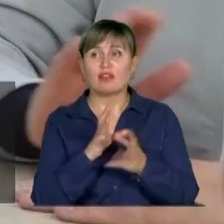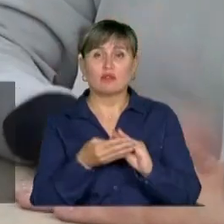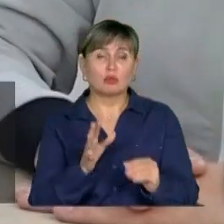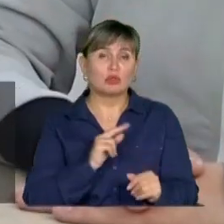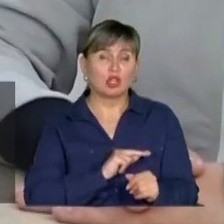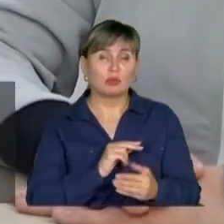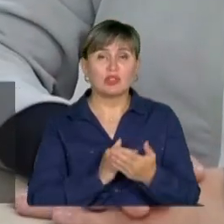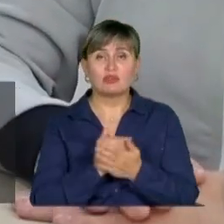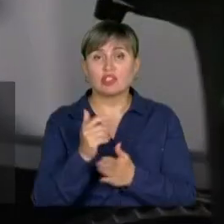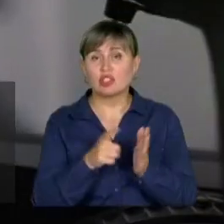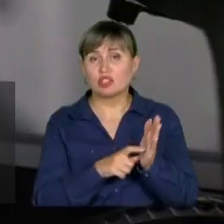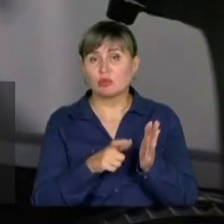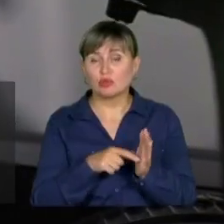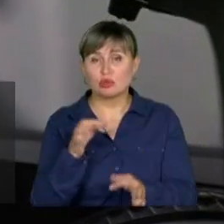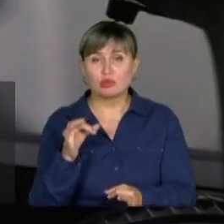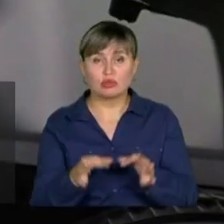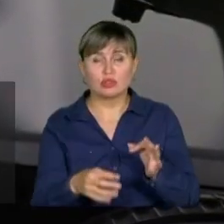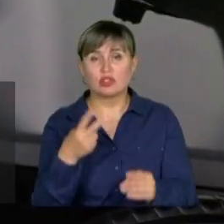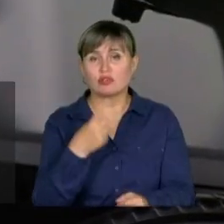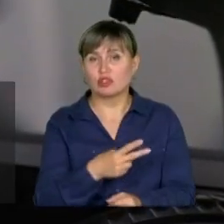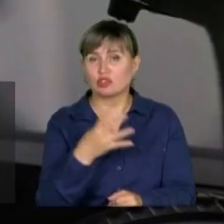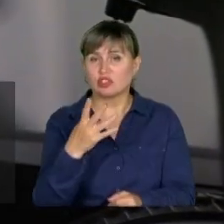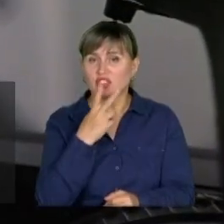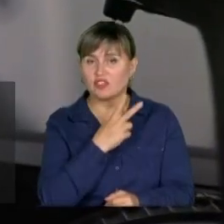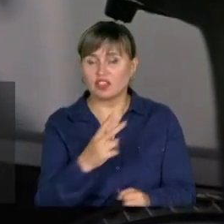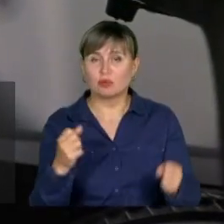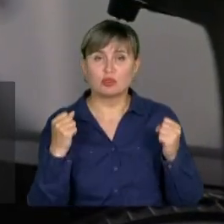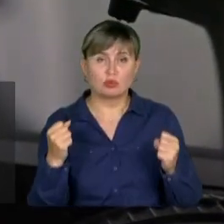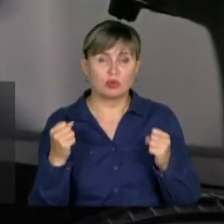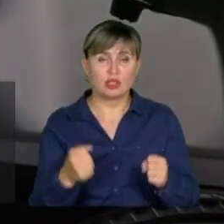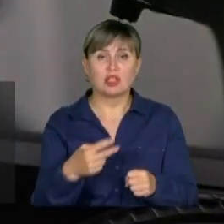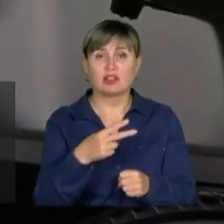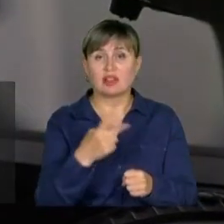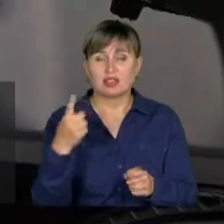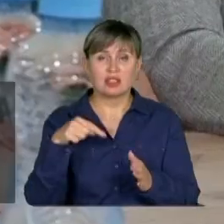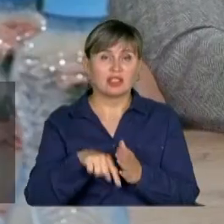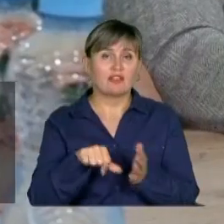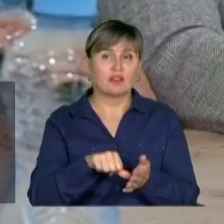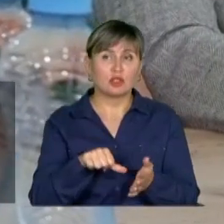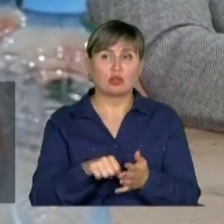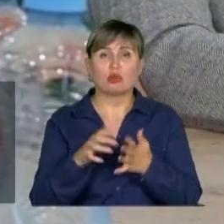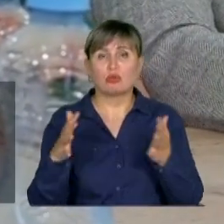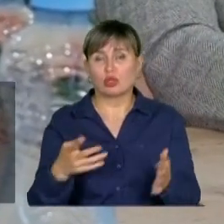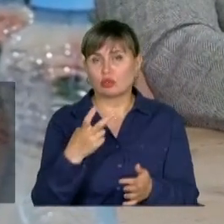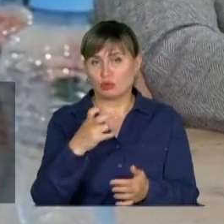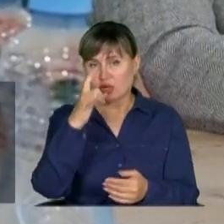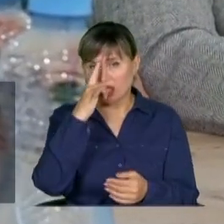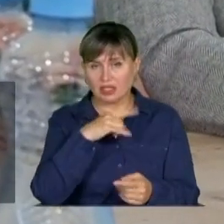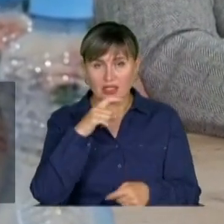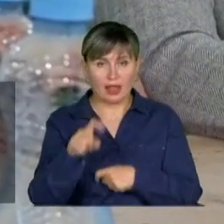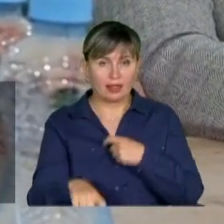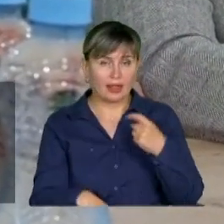работать свыше 700 судей по 24 видам спорта. В 21 из них выступят более 200 казахстанских